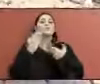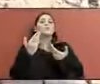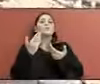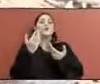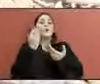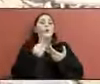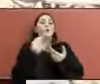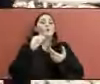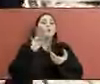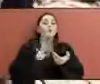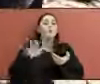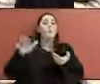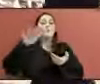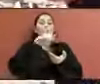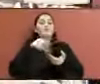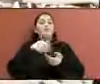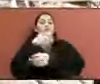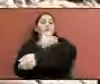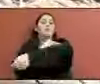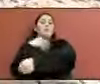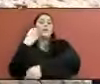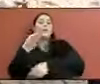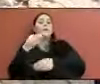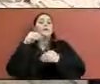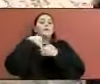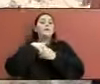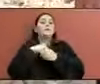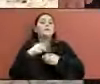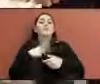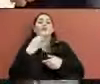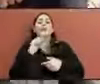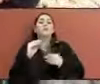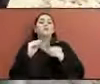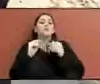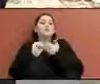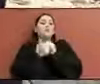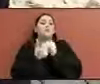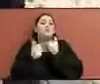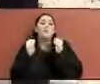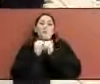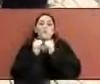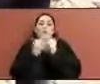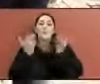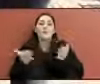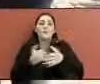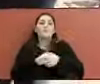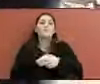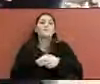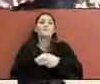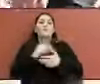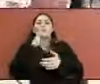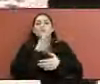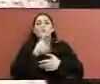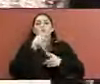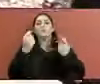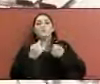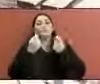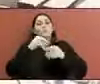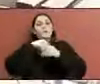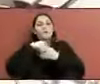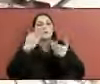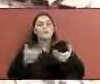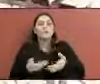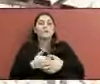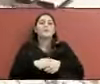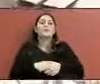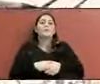çocuklarımıza bu hizmeti vermekle ilgili biz Gençlik Spor Dairemizle ciddi bir çalışma içerisindeyiz.